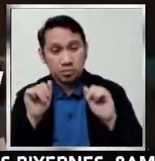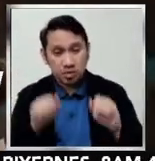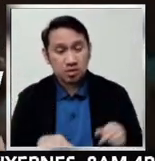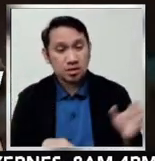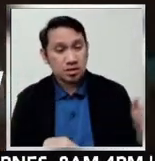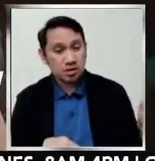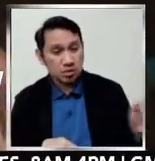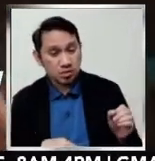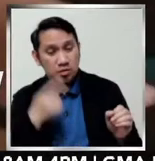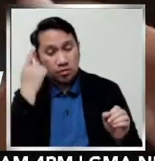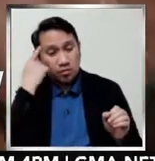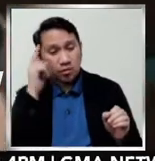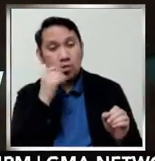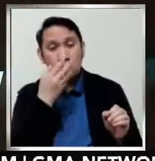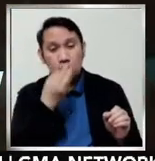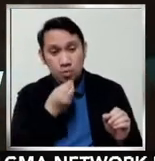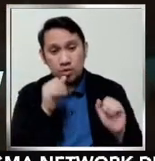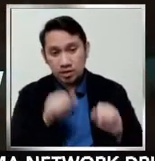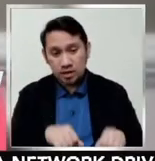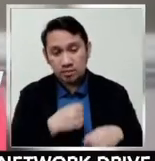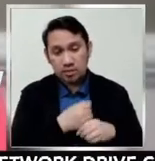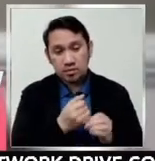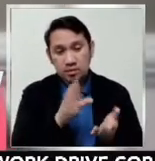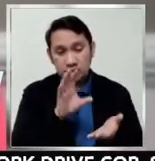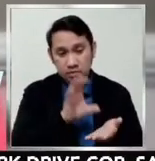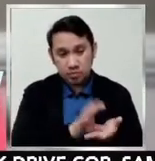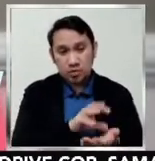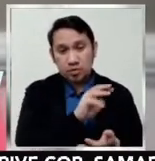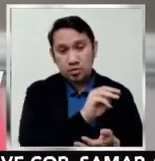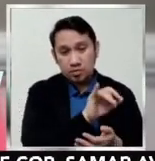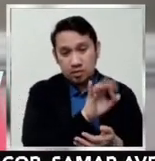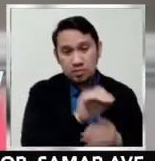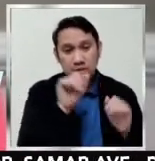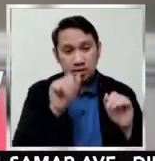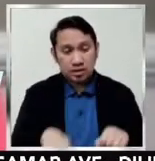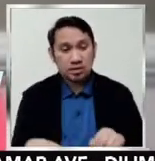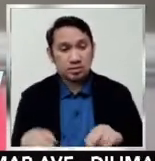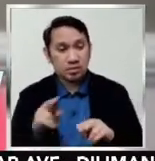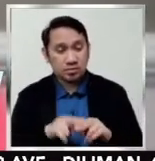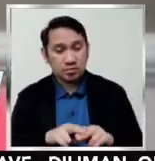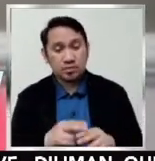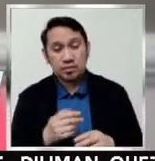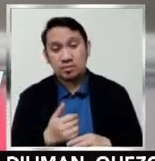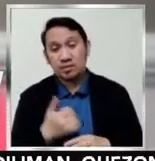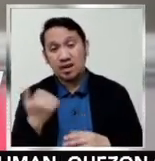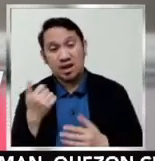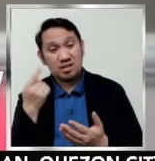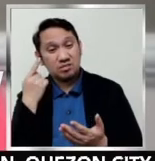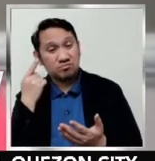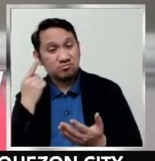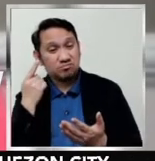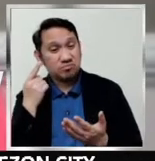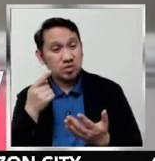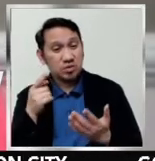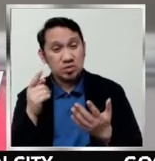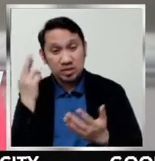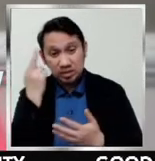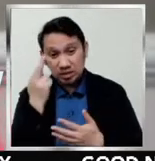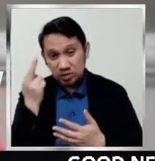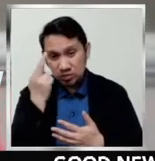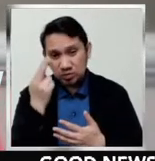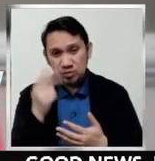investors. Yung Maharlika na mismo mag-invest din. Isa pang punto ni Ginigundo, imbis na direktang ilaan sa